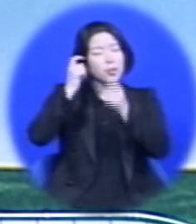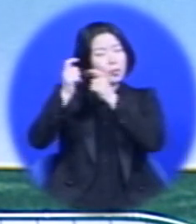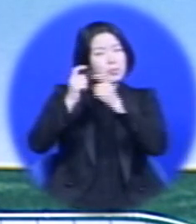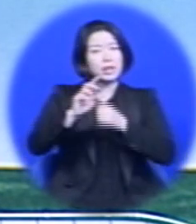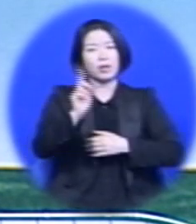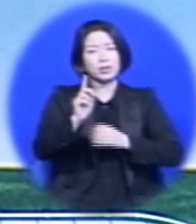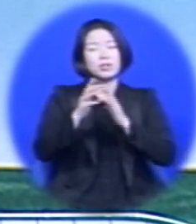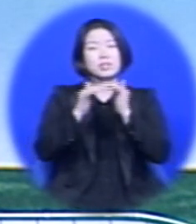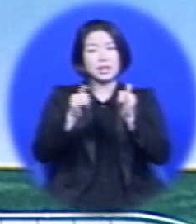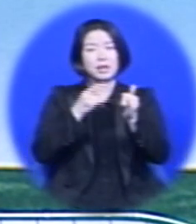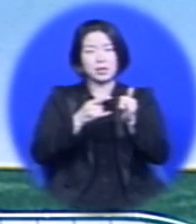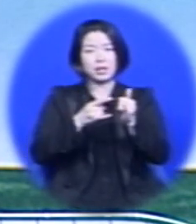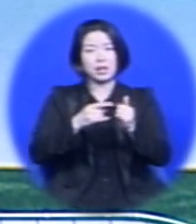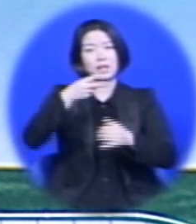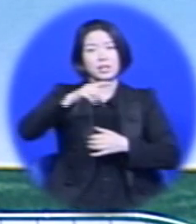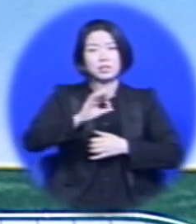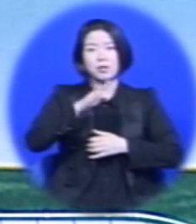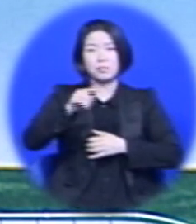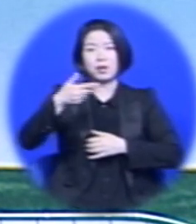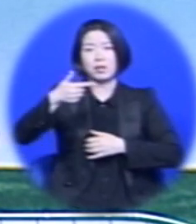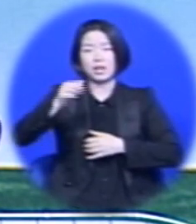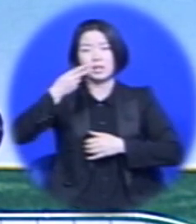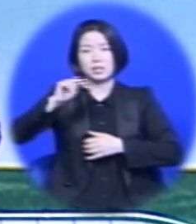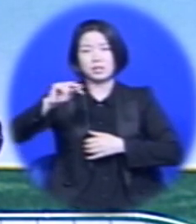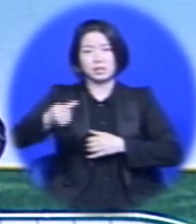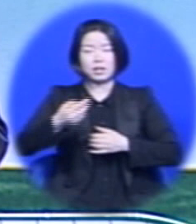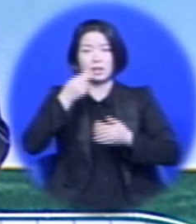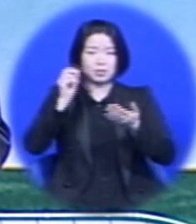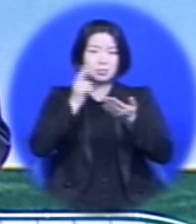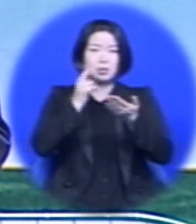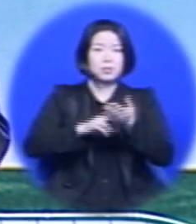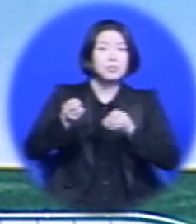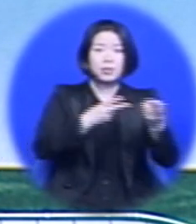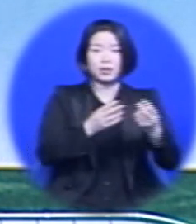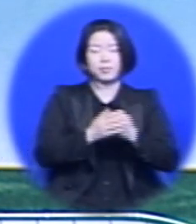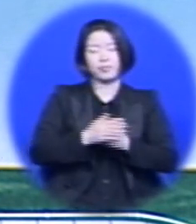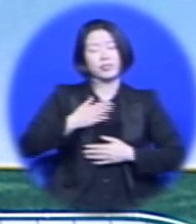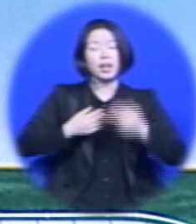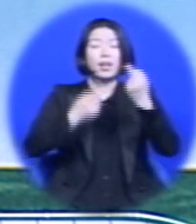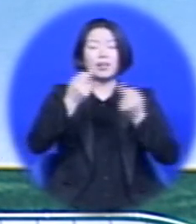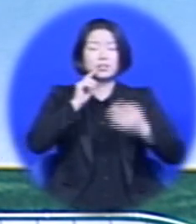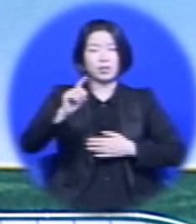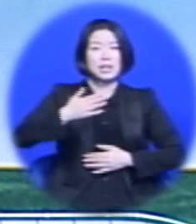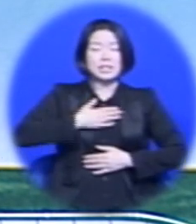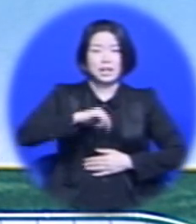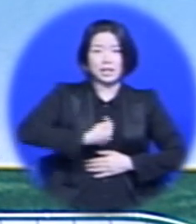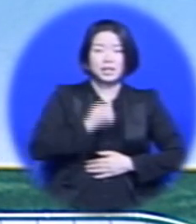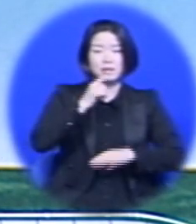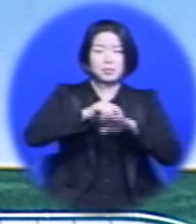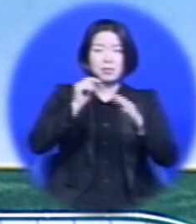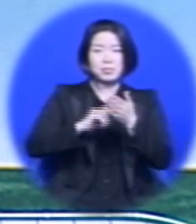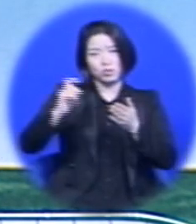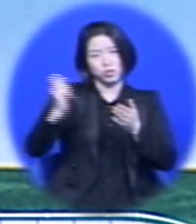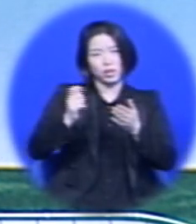사람에게 성가 써보낸 것입니다 내 형제여 자기의 마음이 굳어 있다는 것을 모는